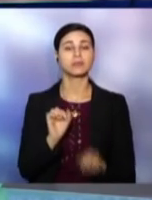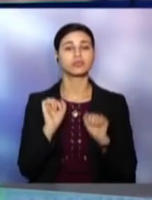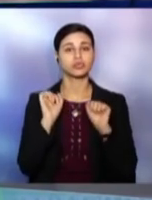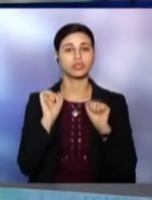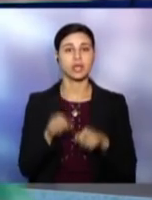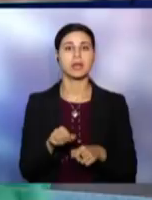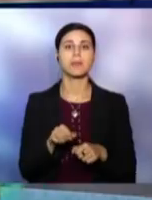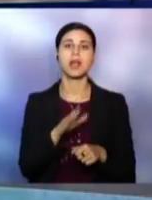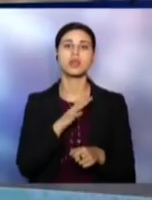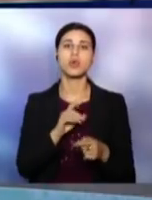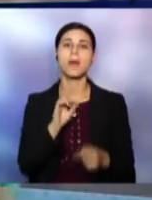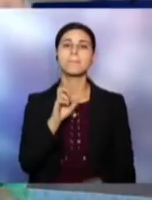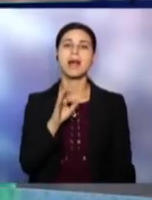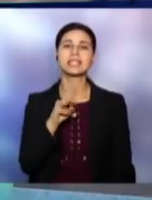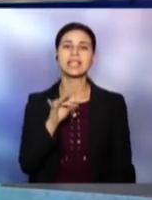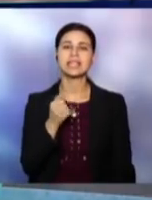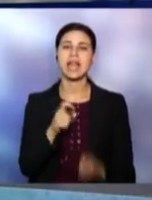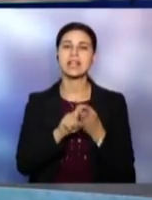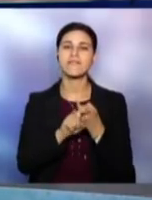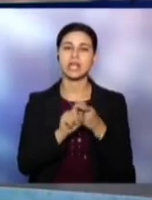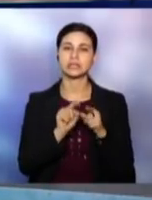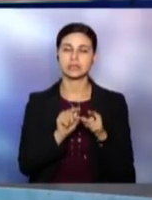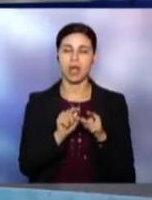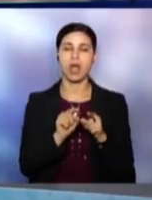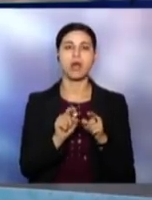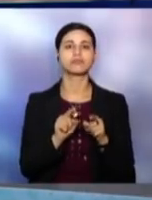რომ ბაქტერიულიც იყოს, რომელიც ყოველთვის როგორც